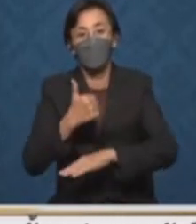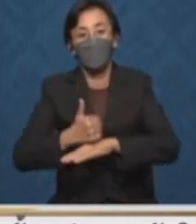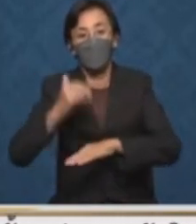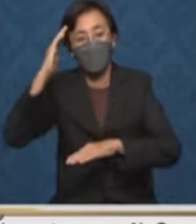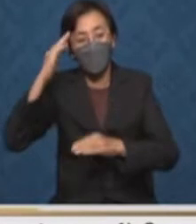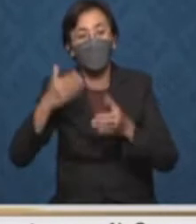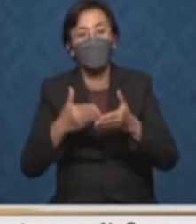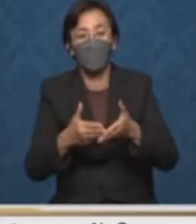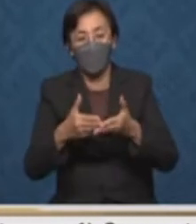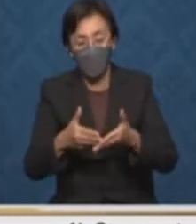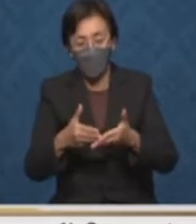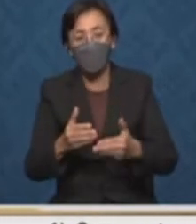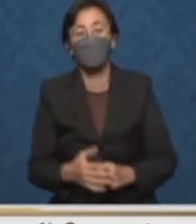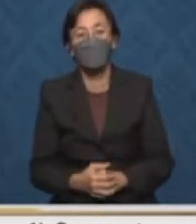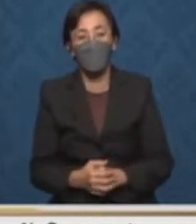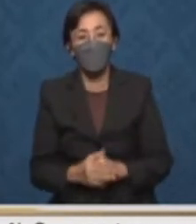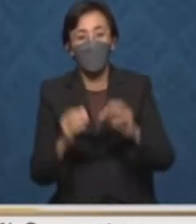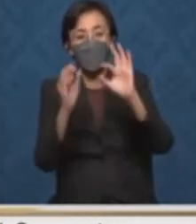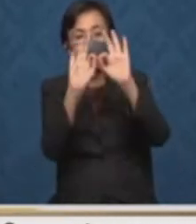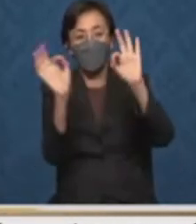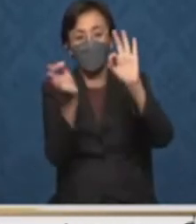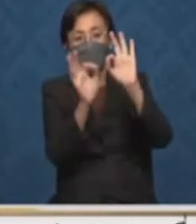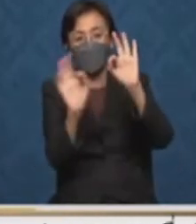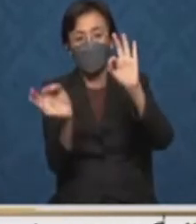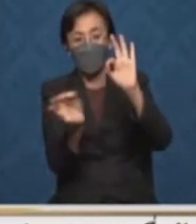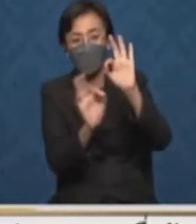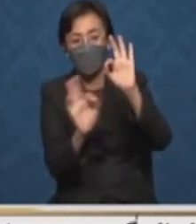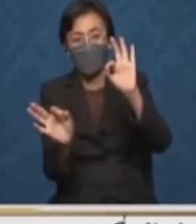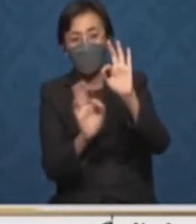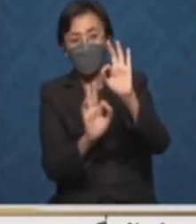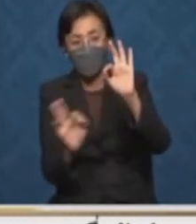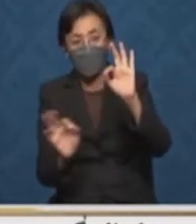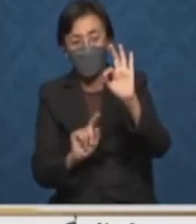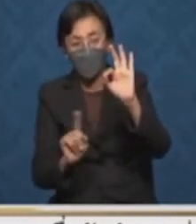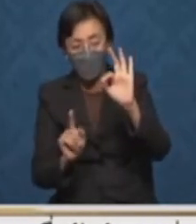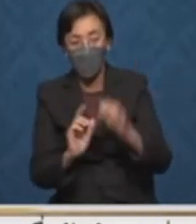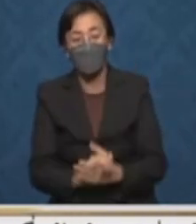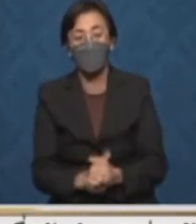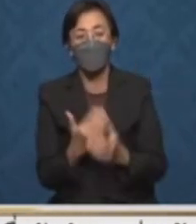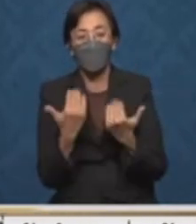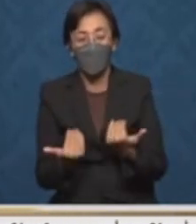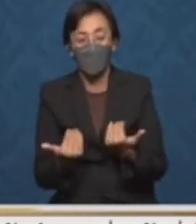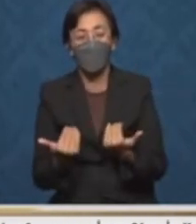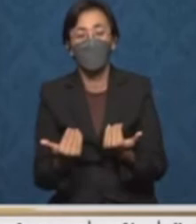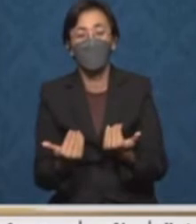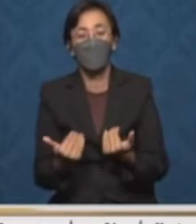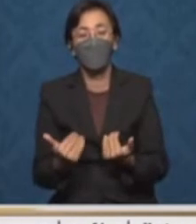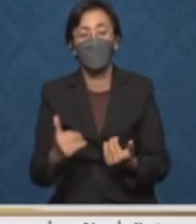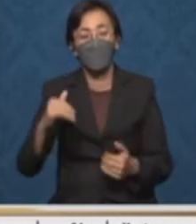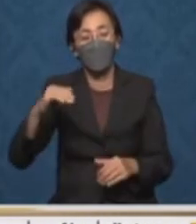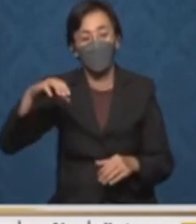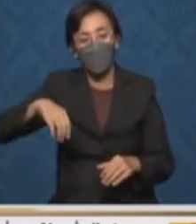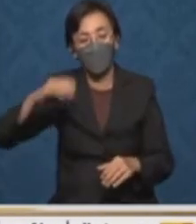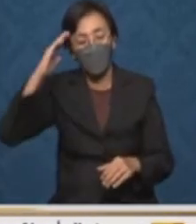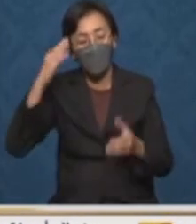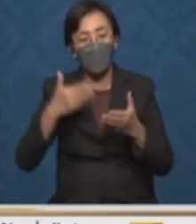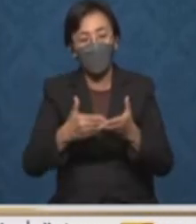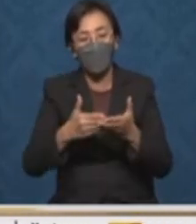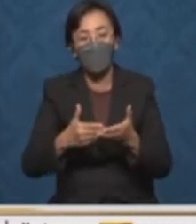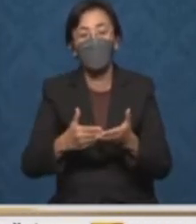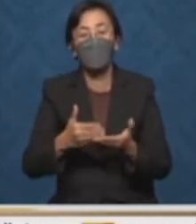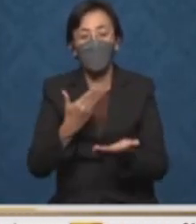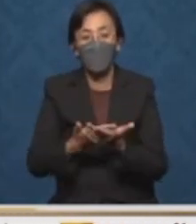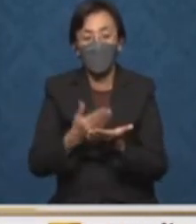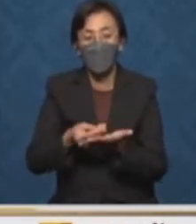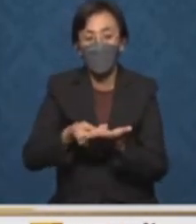ายละเอียดนะครับท่านประธานครับบอกว่าปัจจุบันเนี่ยกองทัพเรือได้จ่ายเงินค่างวดให้กับสาธารณรัฐประชาชน